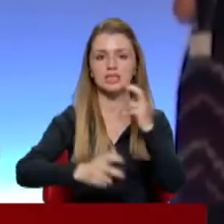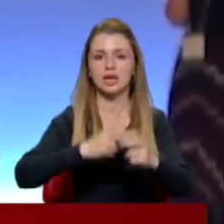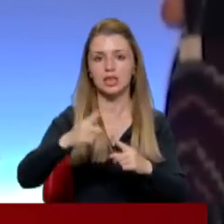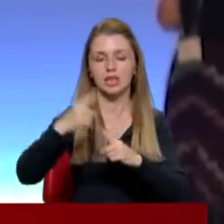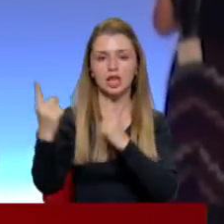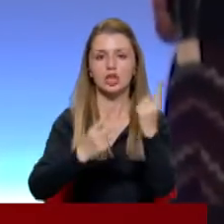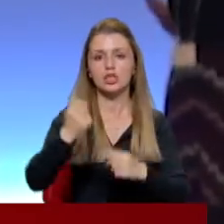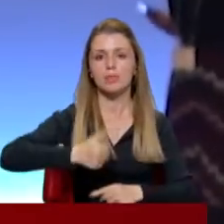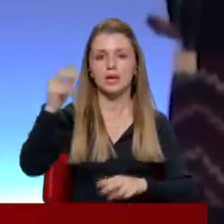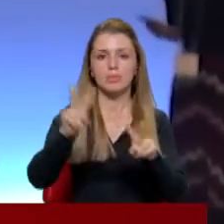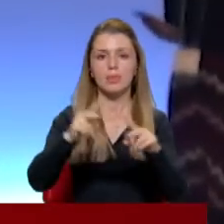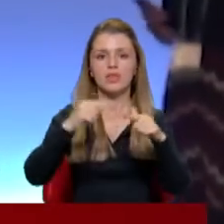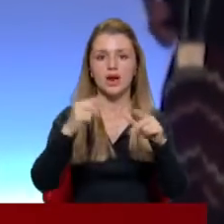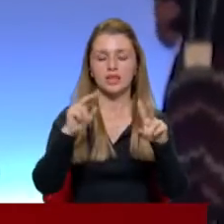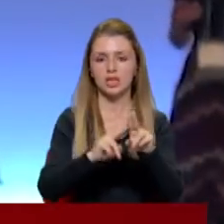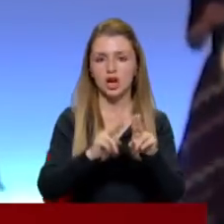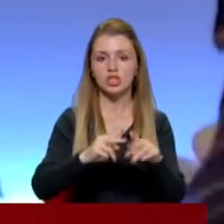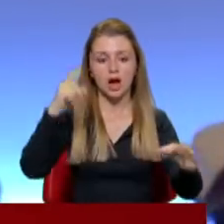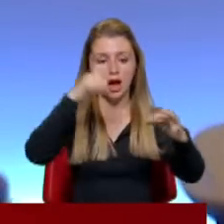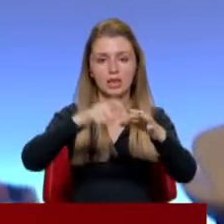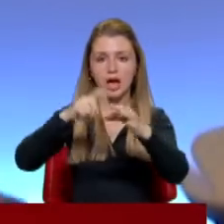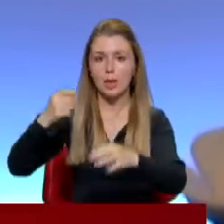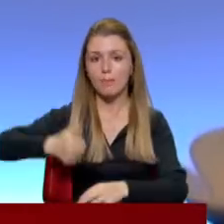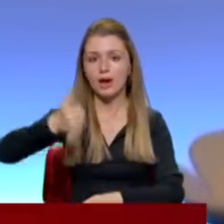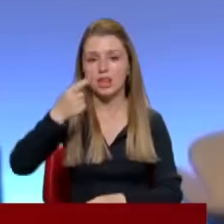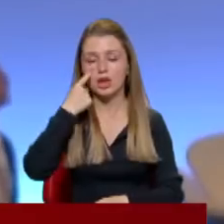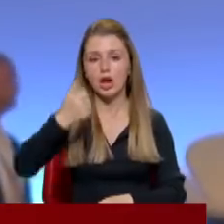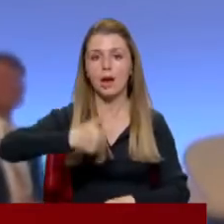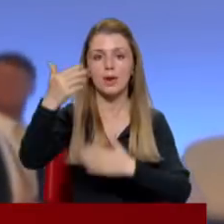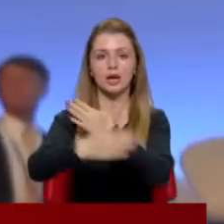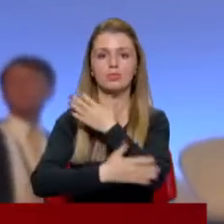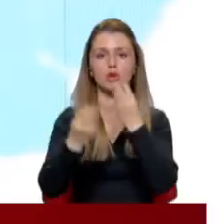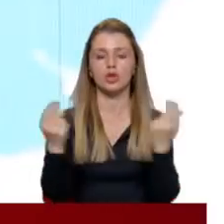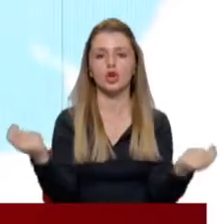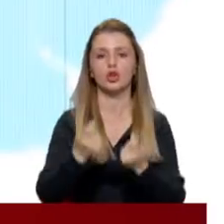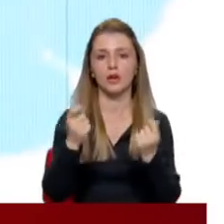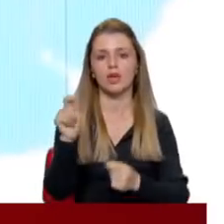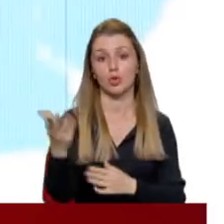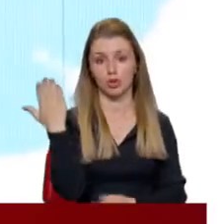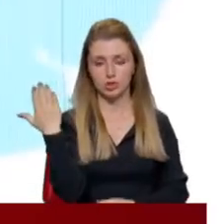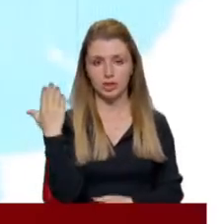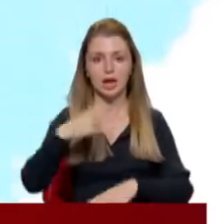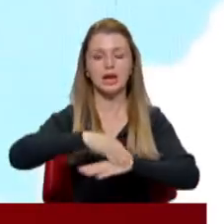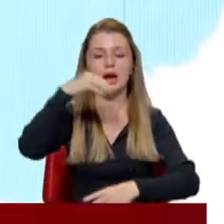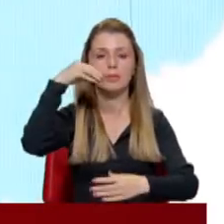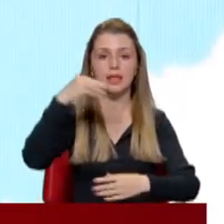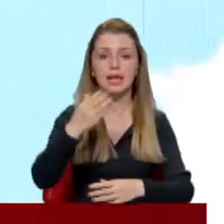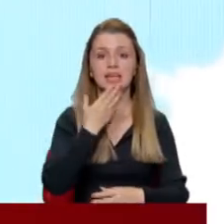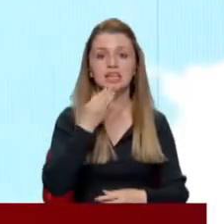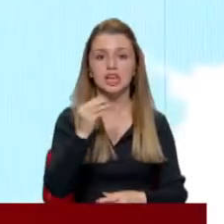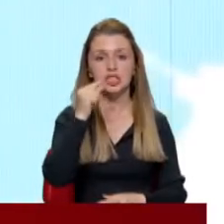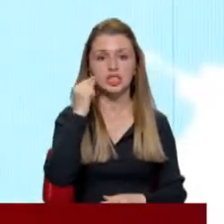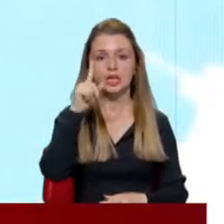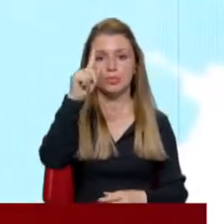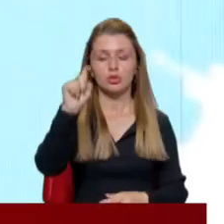Teknoloji Bakanı Mehmet Fatih Kacır atandıkları bakanlıklarda Bakan yardımcısı olarak görev yapıyorlardı kabinenin en genç